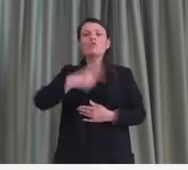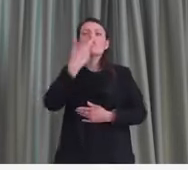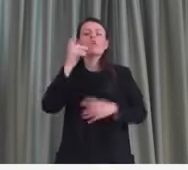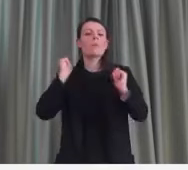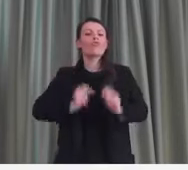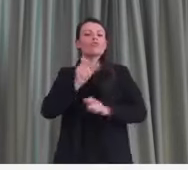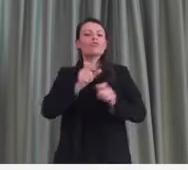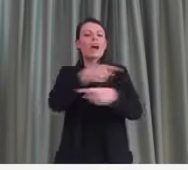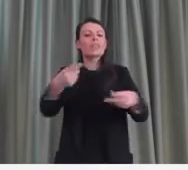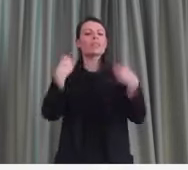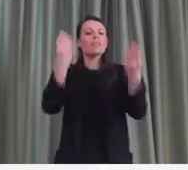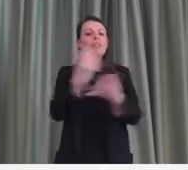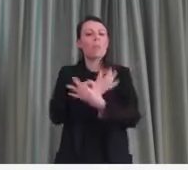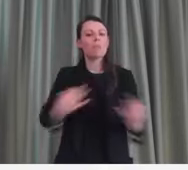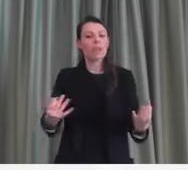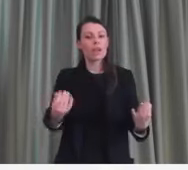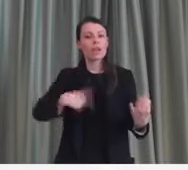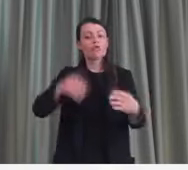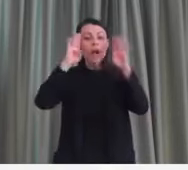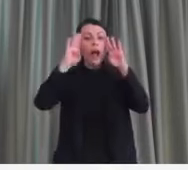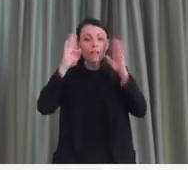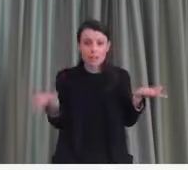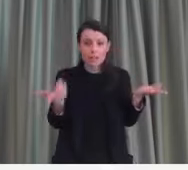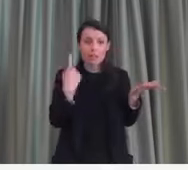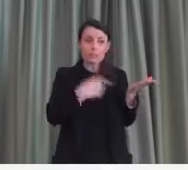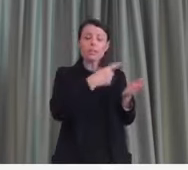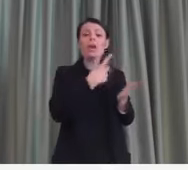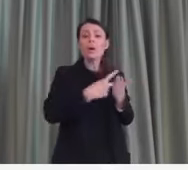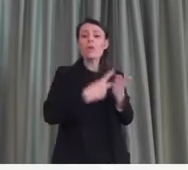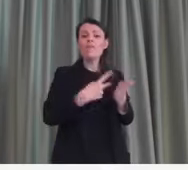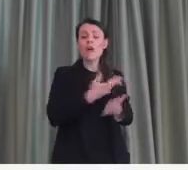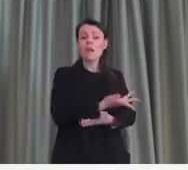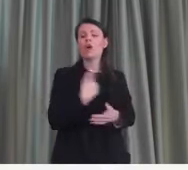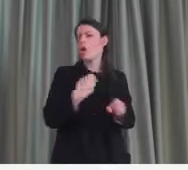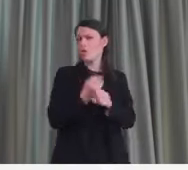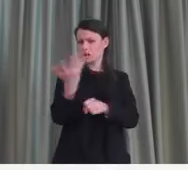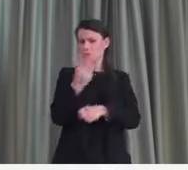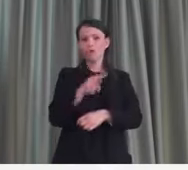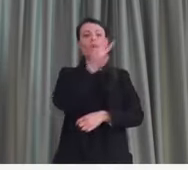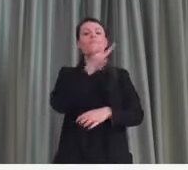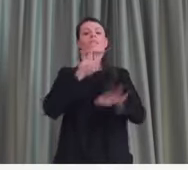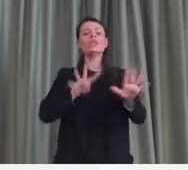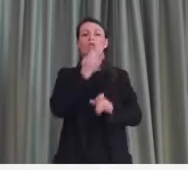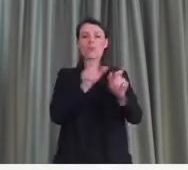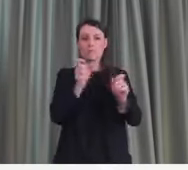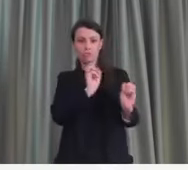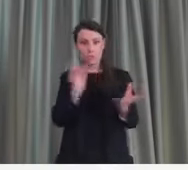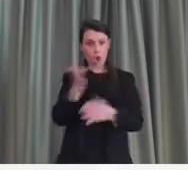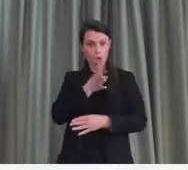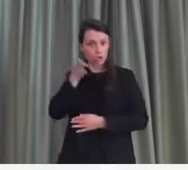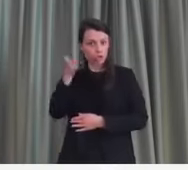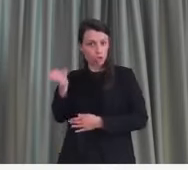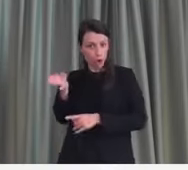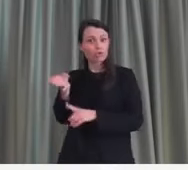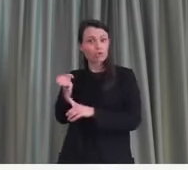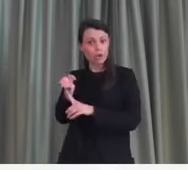attenti allora quello che è successo e che su ventinove persone in pronto soccorso con il